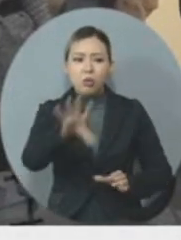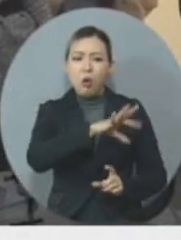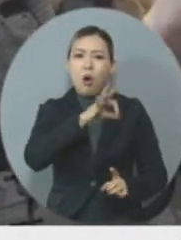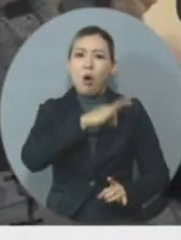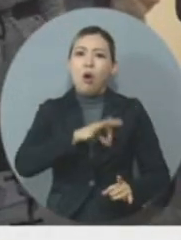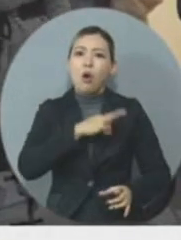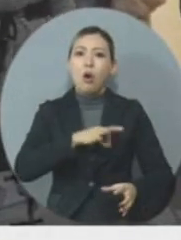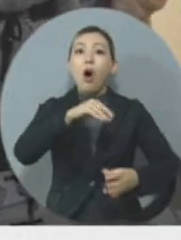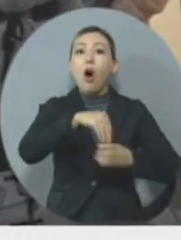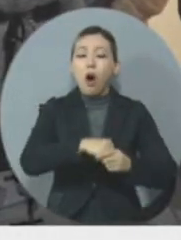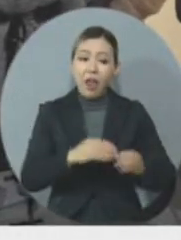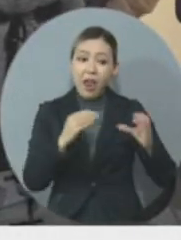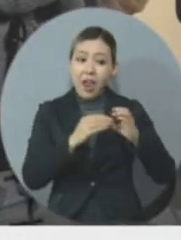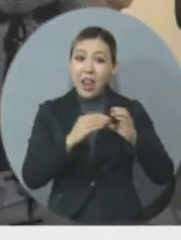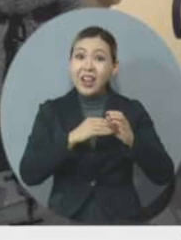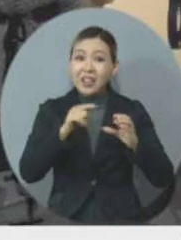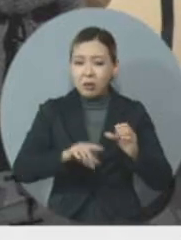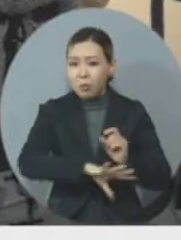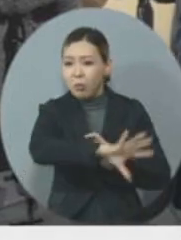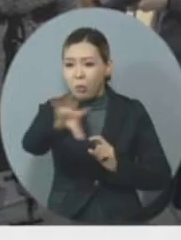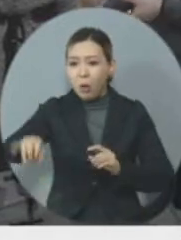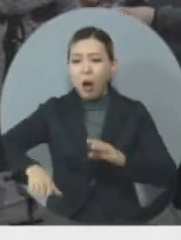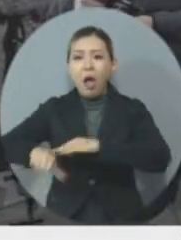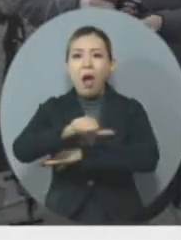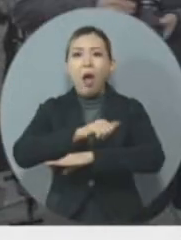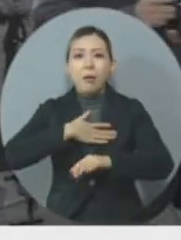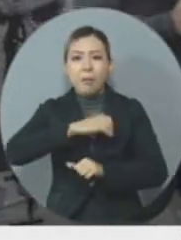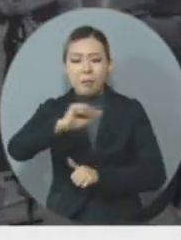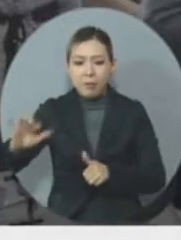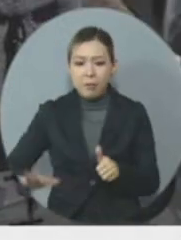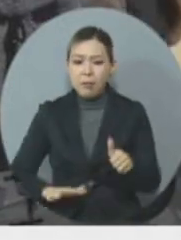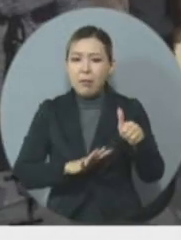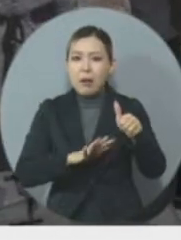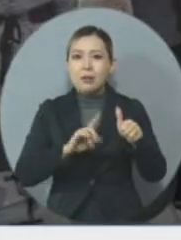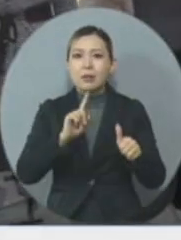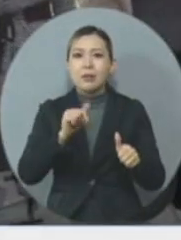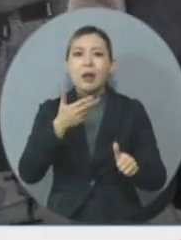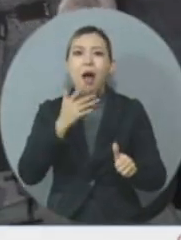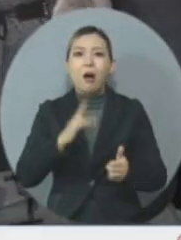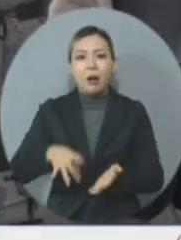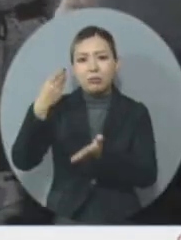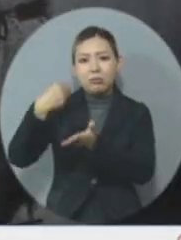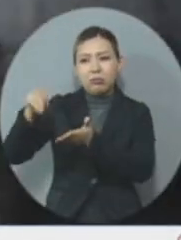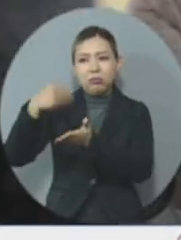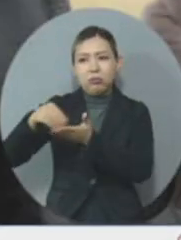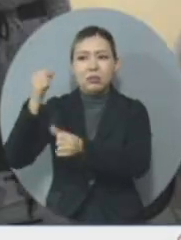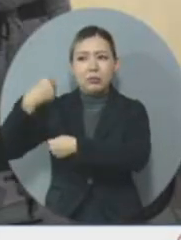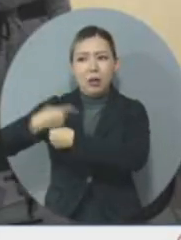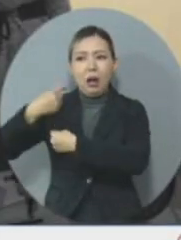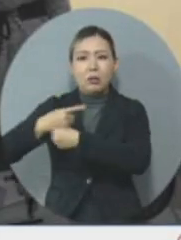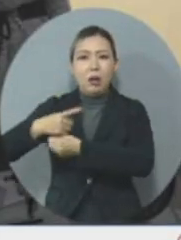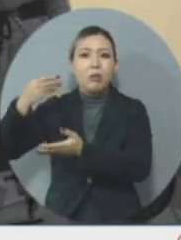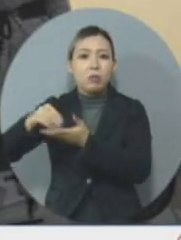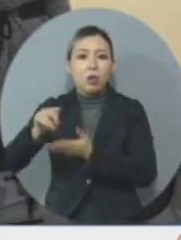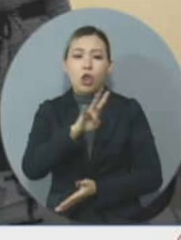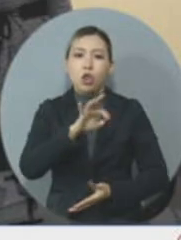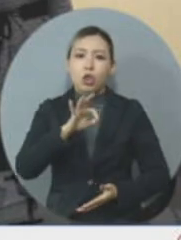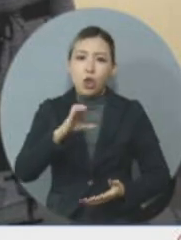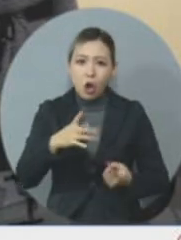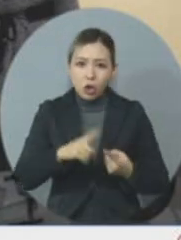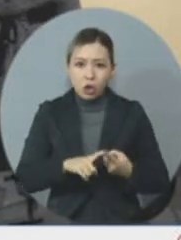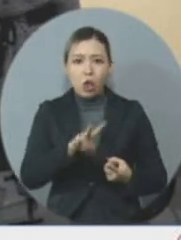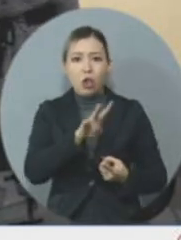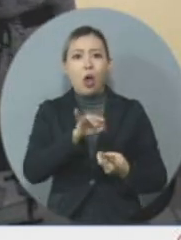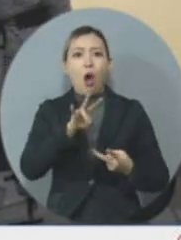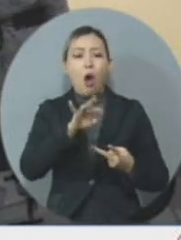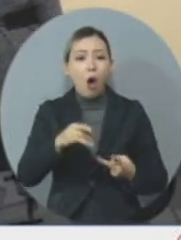өнөөдөр бусад аймагуудад манлайлж загвар болж одоо экспортын бүтээгдэхүүн хийдэг болно. Энэ дээр бол ноос, ноолуур, ялангуяа хоньны